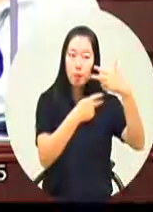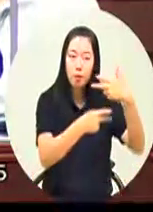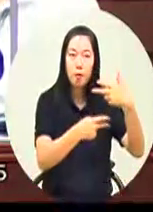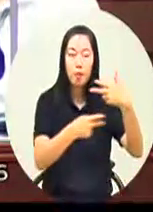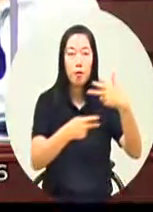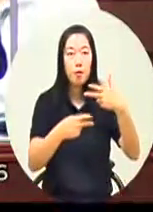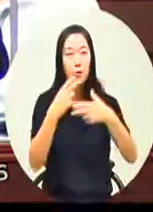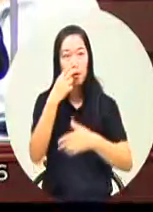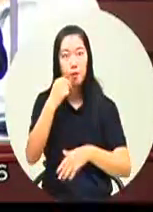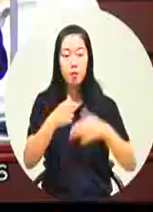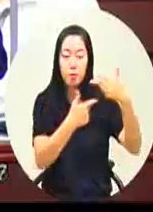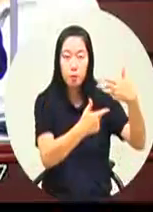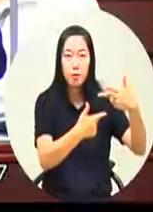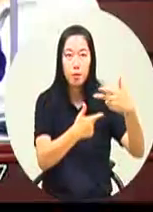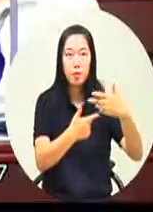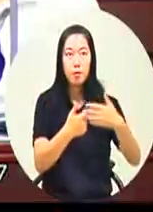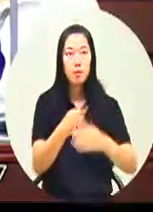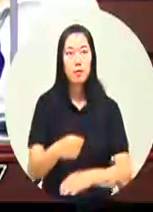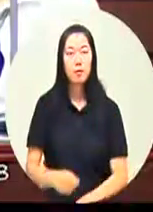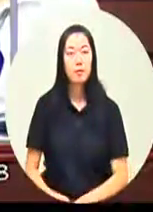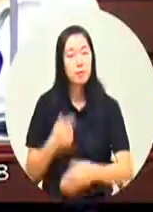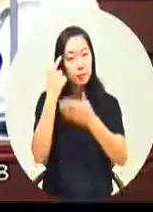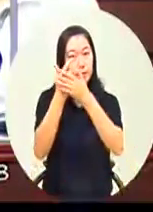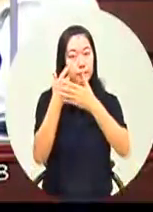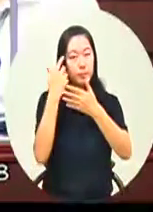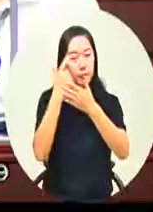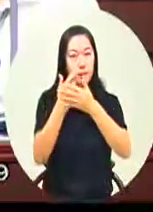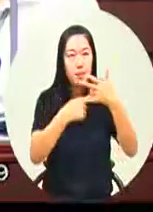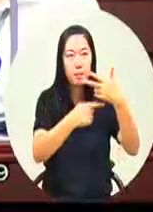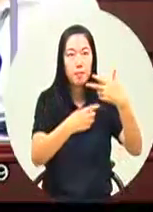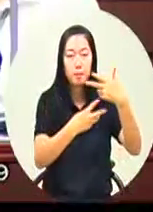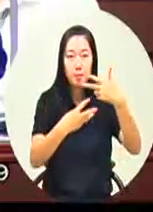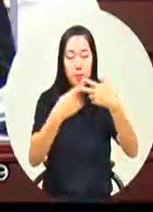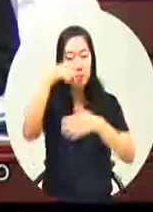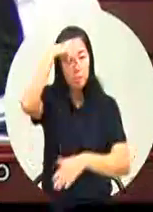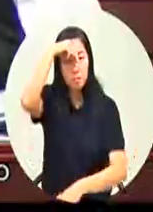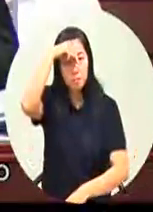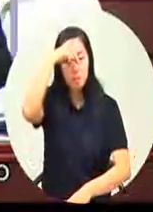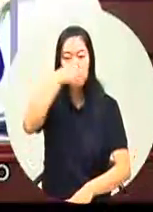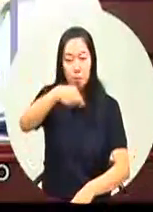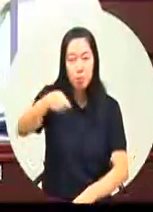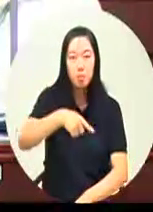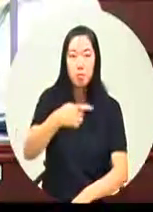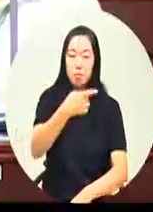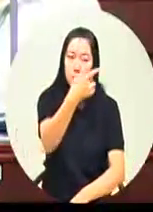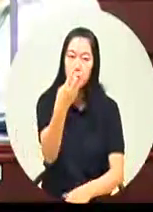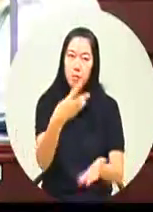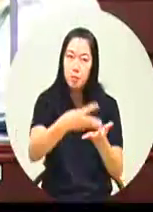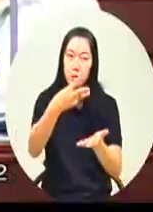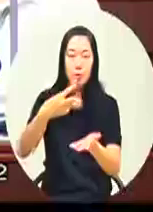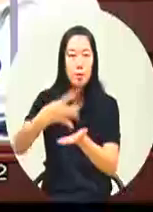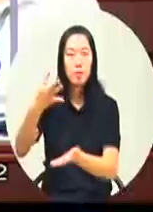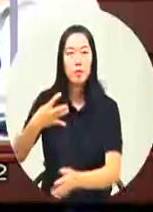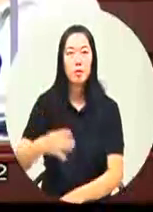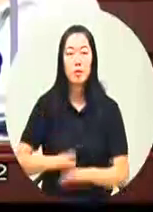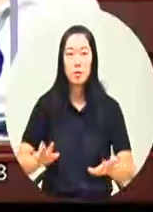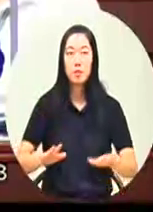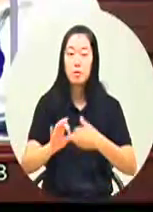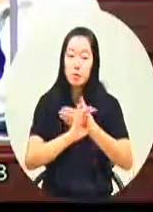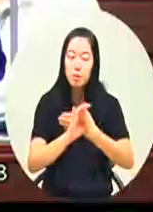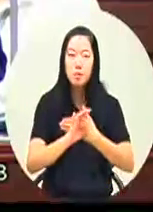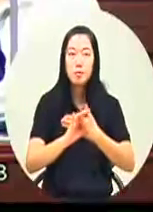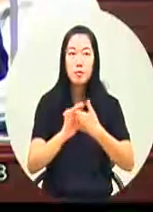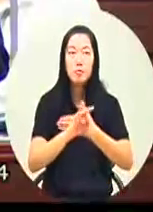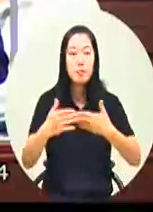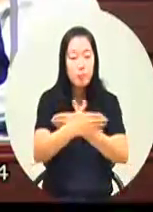应该是礼拜六每天下午有三班到四班，这个 现在是试乘试营运哈，